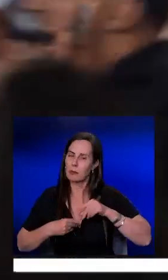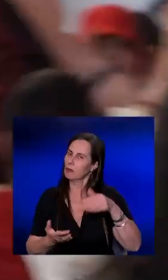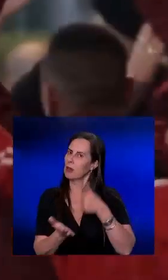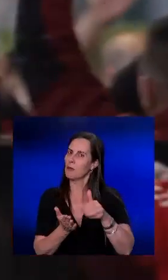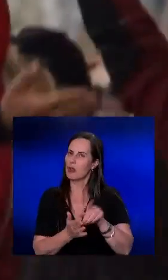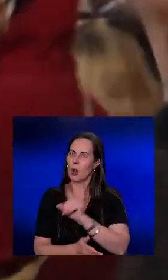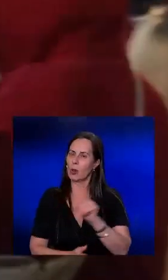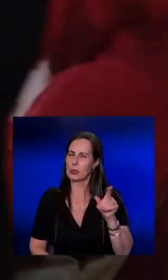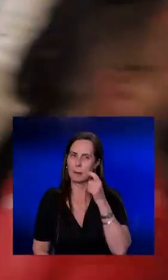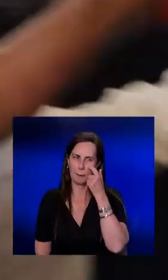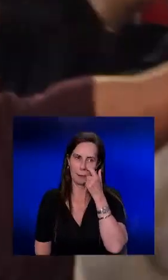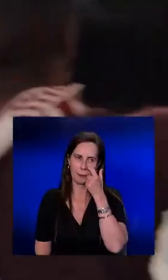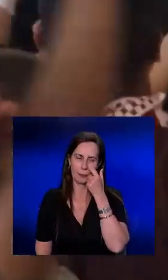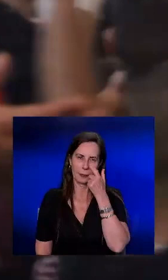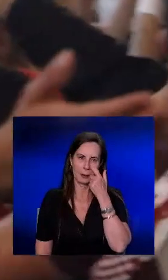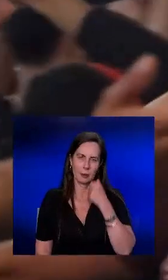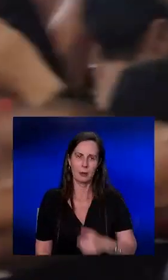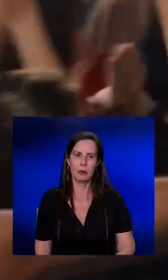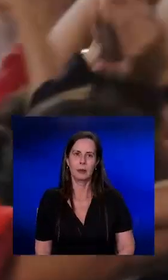יעבור.